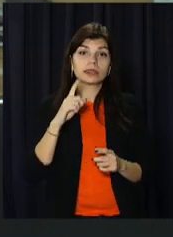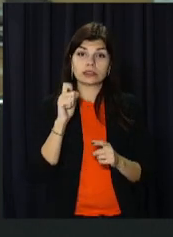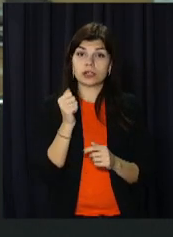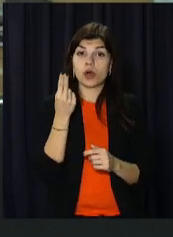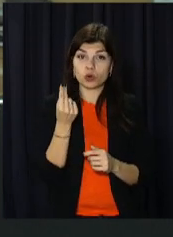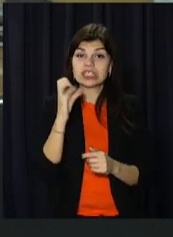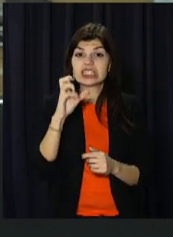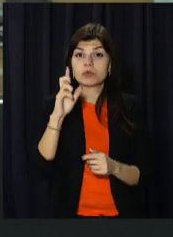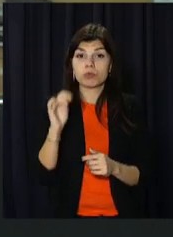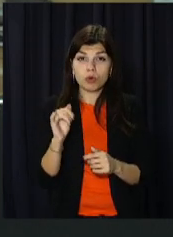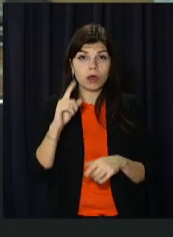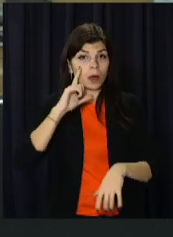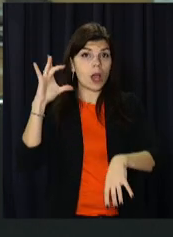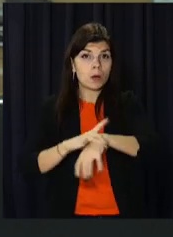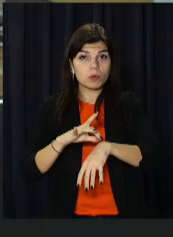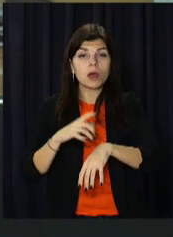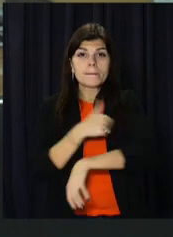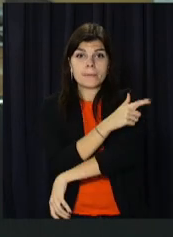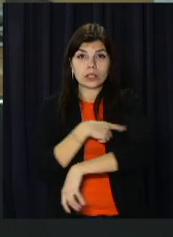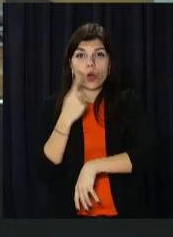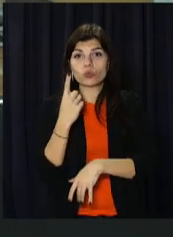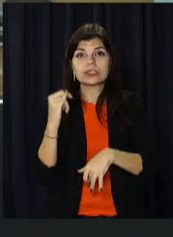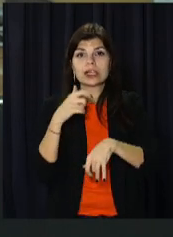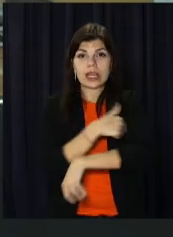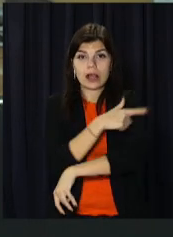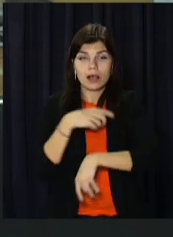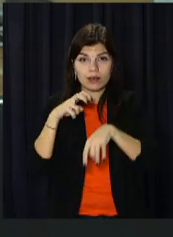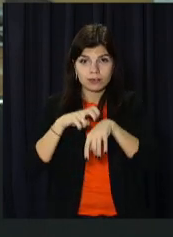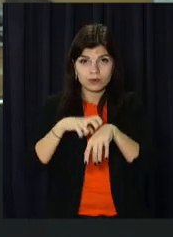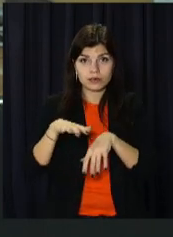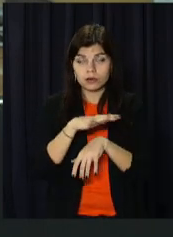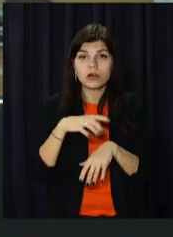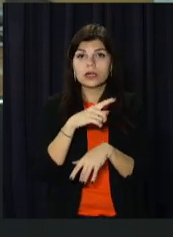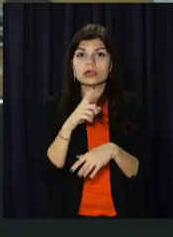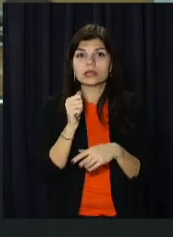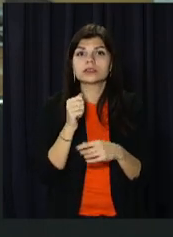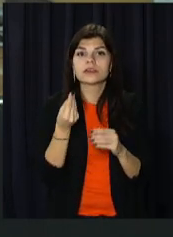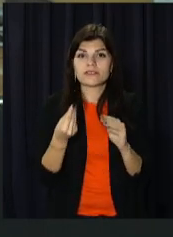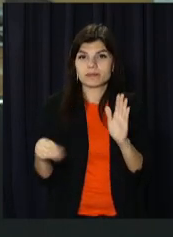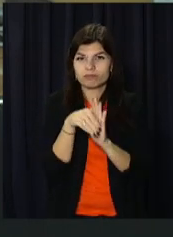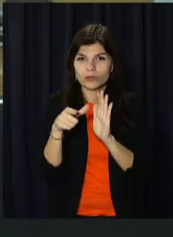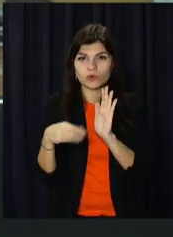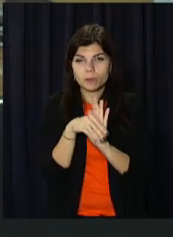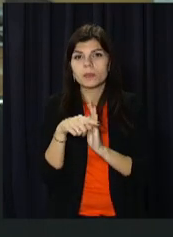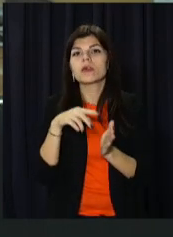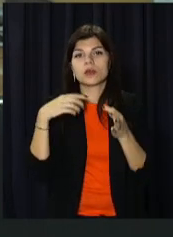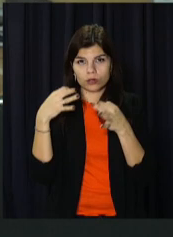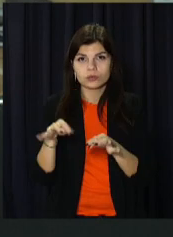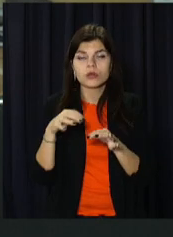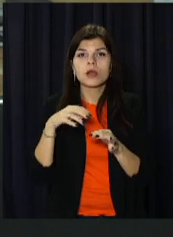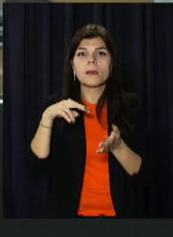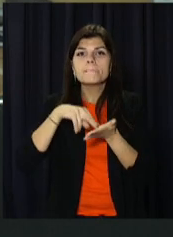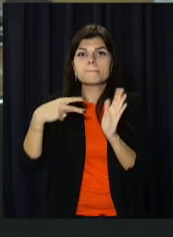гроші. СБУ заскочили на гарячому медиків однієї з лікарень Дніпра. За благодійний внесок вони дозволяли планові операції,